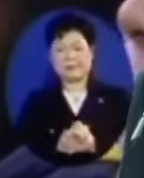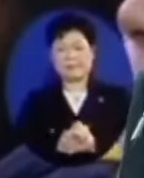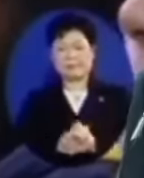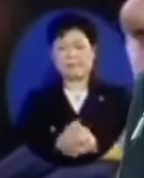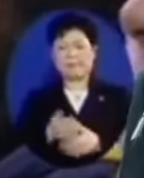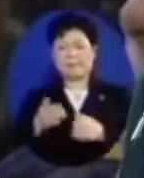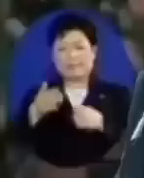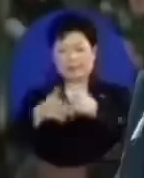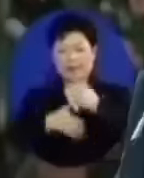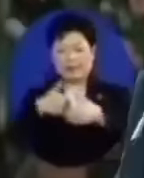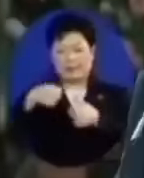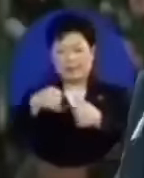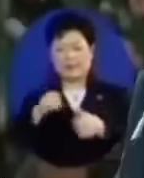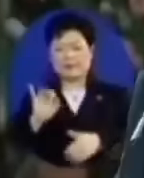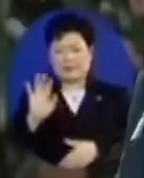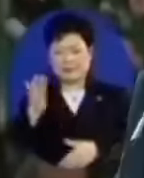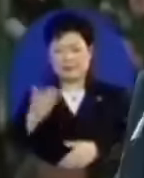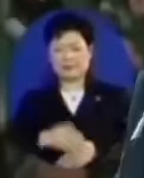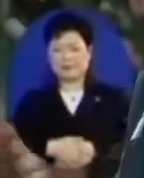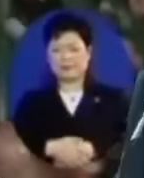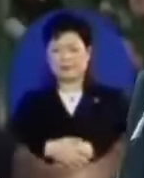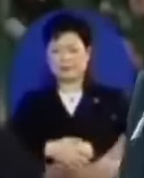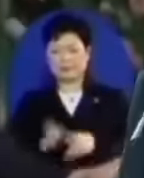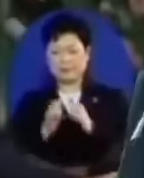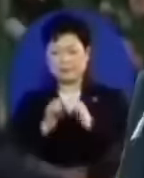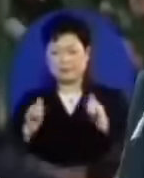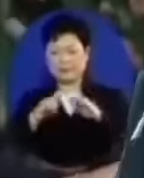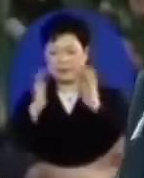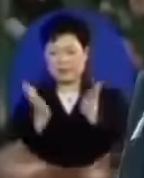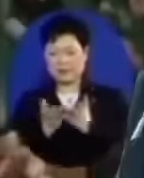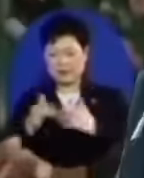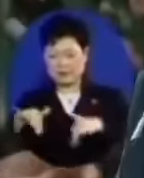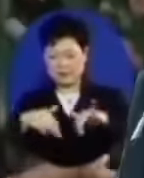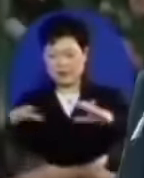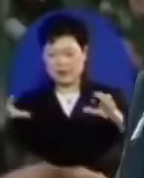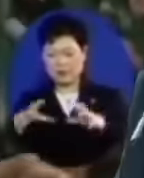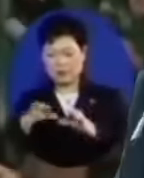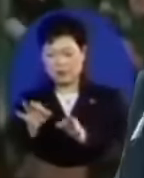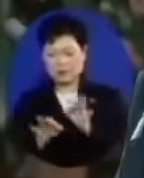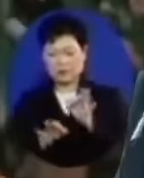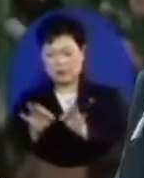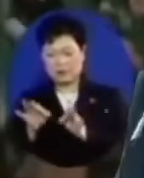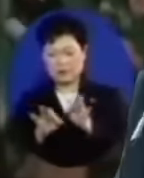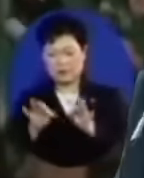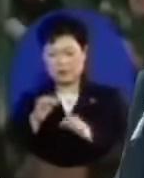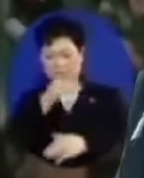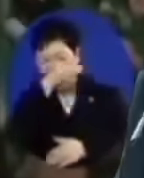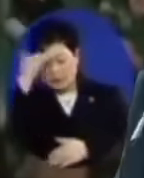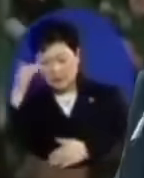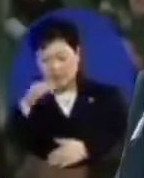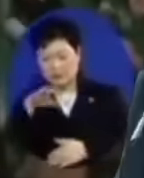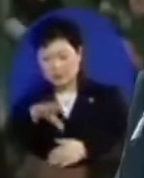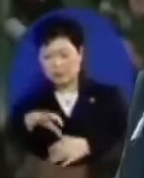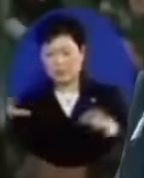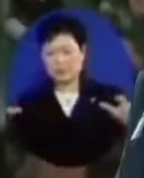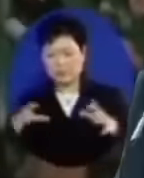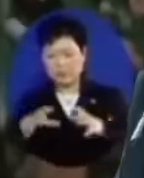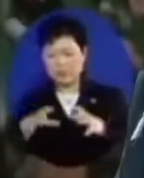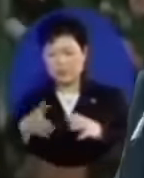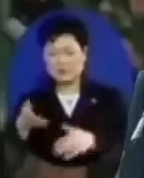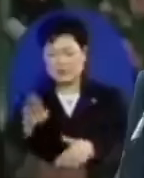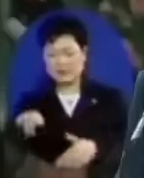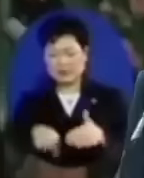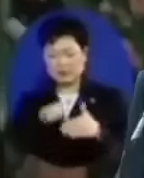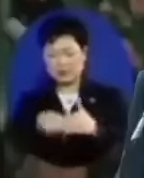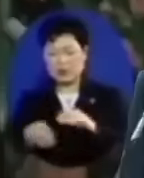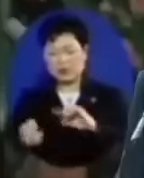그래서 하나님의 자녀가 된 것입니다. 우리 사람들이 다 길거리에 모이고 시장터에 모이고 관광객지에 모이지만은 그